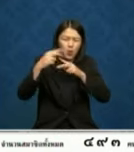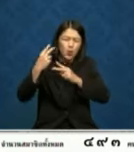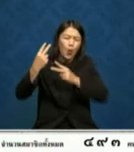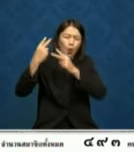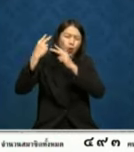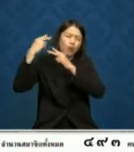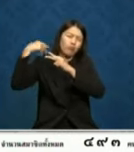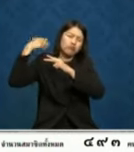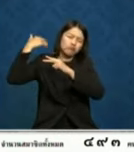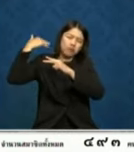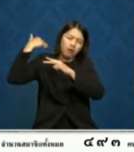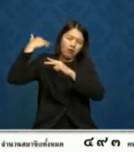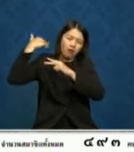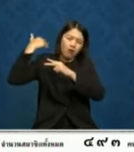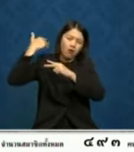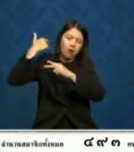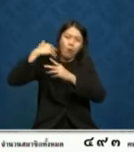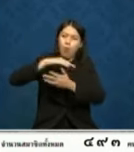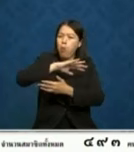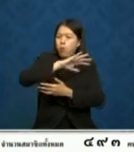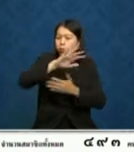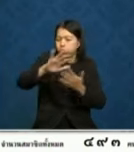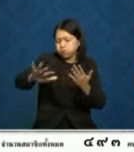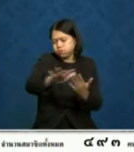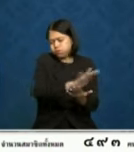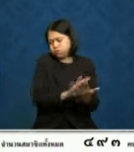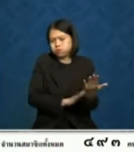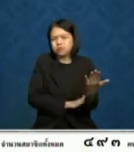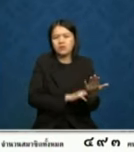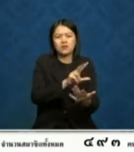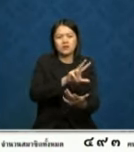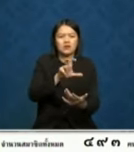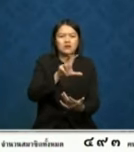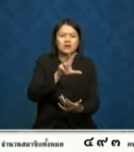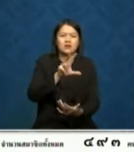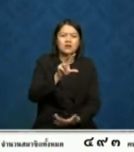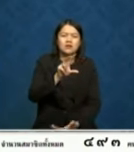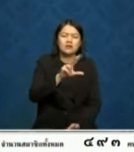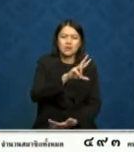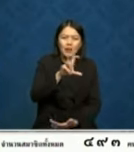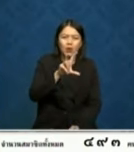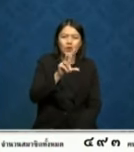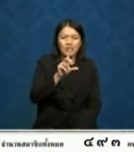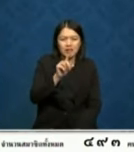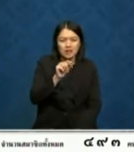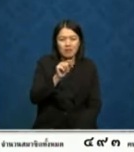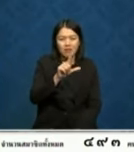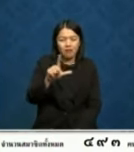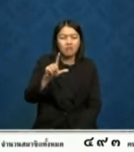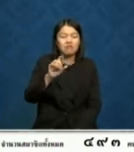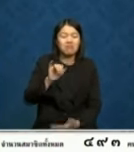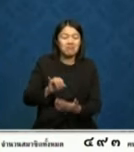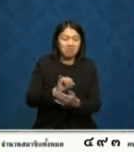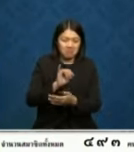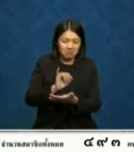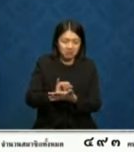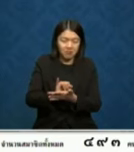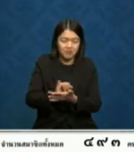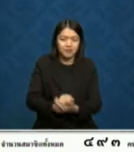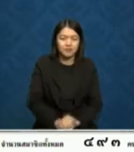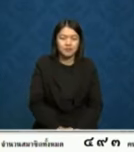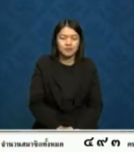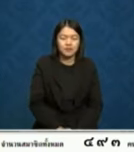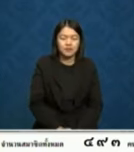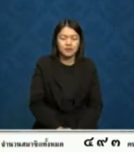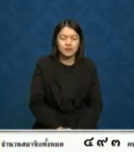ทั้งหมดผมคิดว่ามันจะครอบคลุมพื้นที่ประเทศไทย 320ล้านไร่แล้วนะครับท่านประธานทำไมผมผม